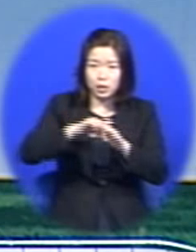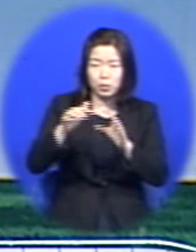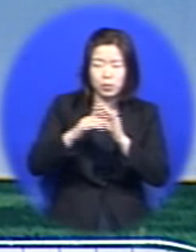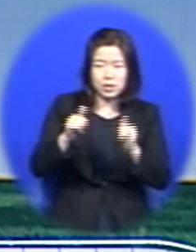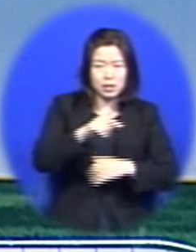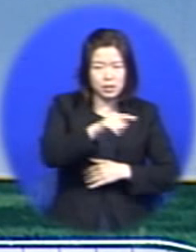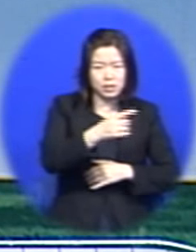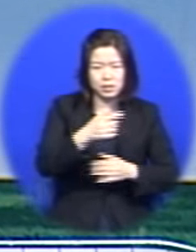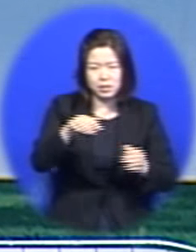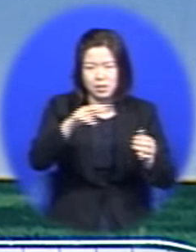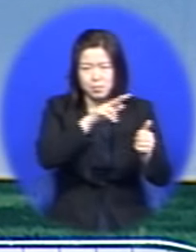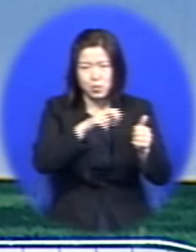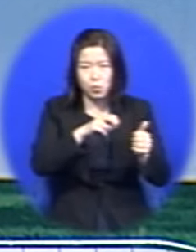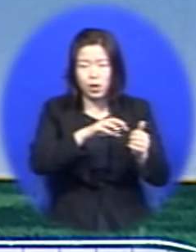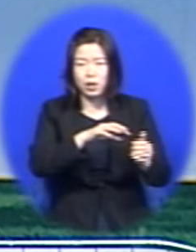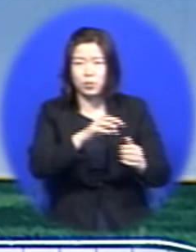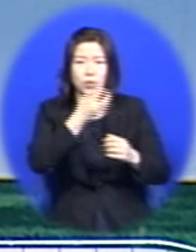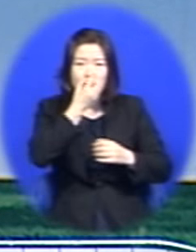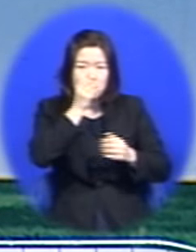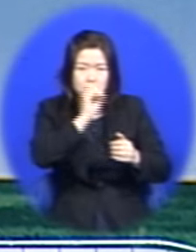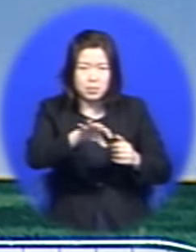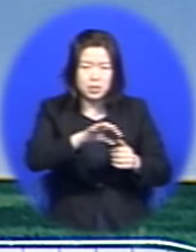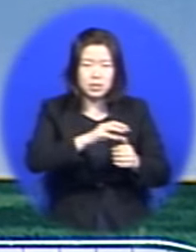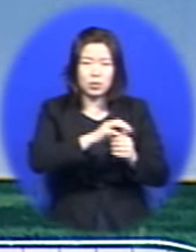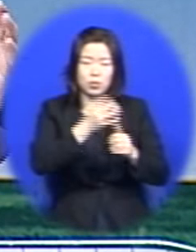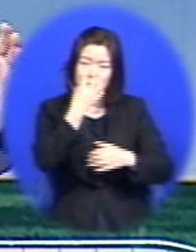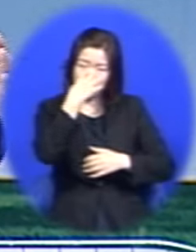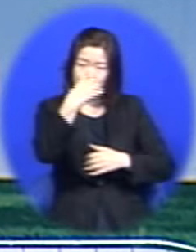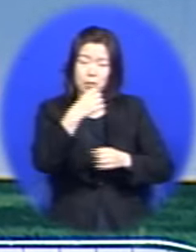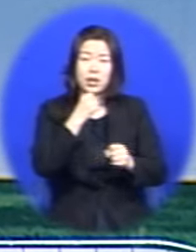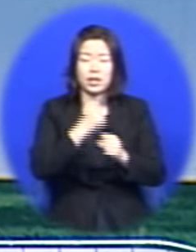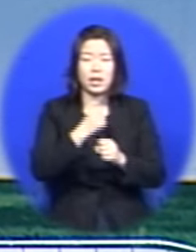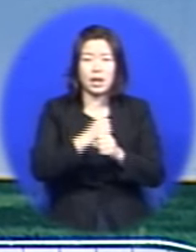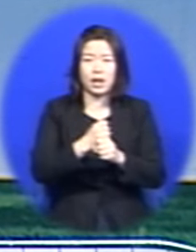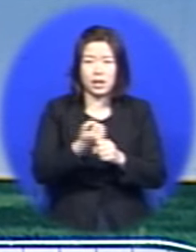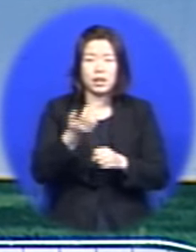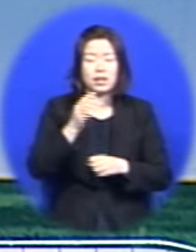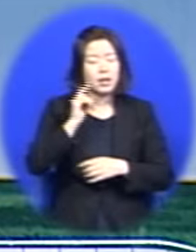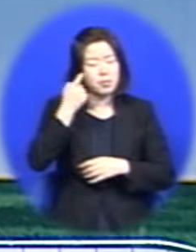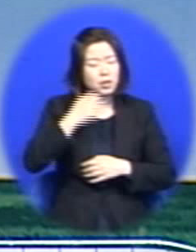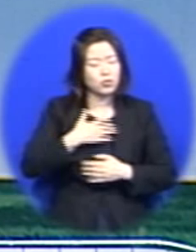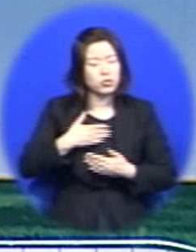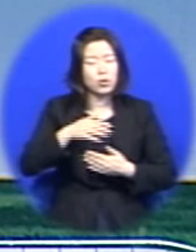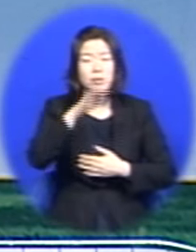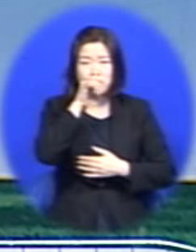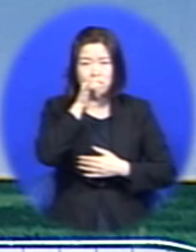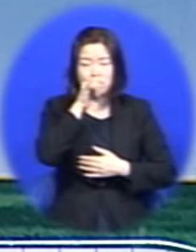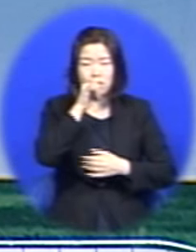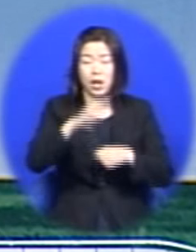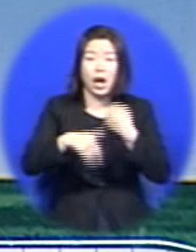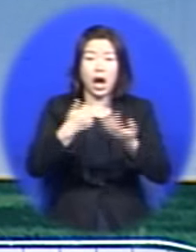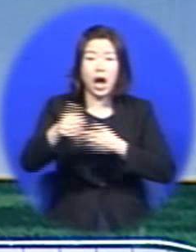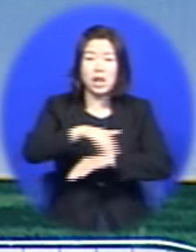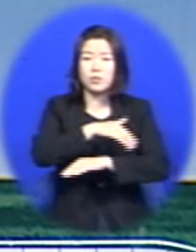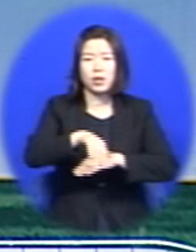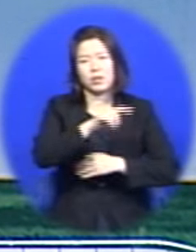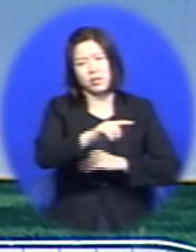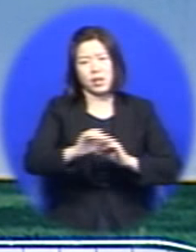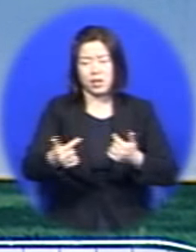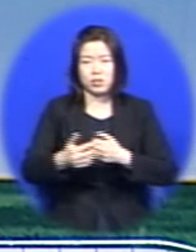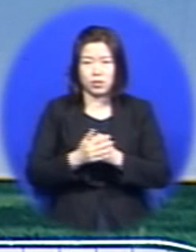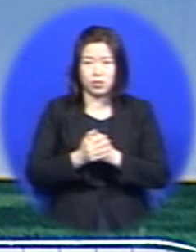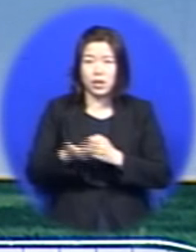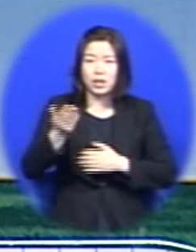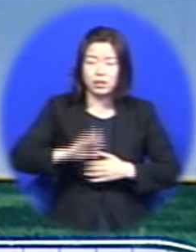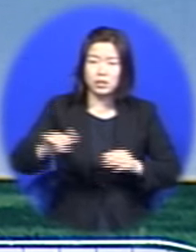그들을 멸시하고 교만하게 할까봐. 하나님의 계획은 그게 아닌데 말이에요. 그런데 기독교 역사는